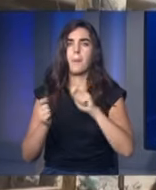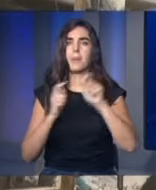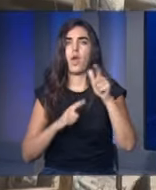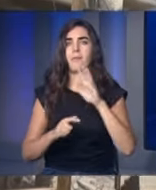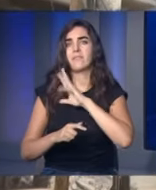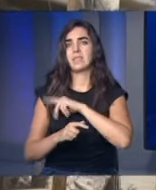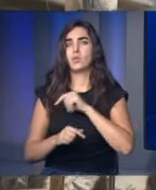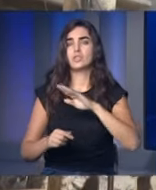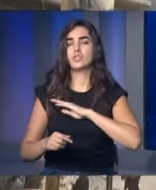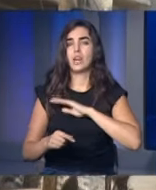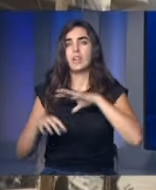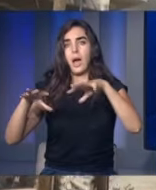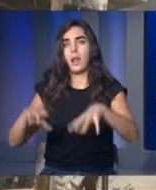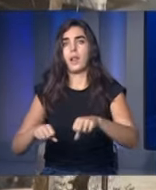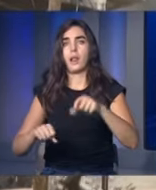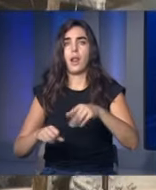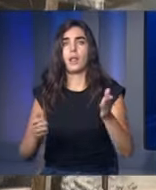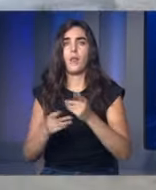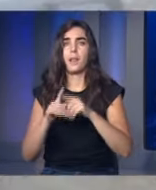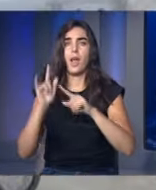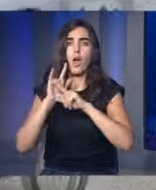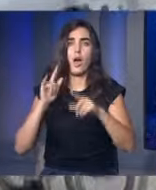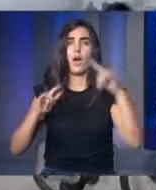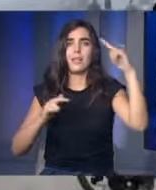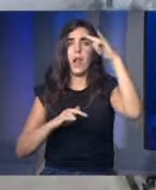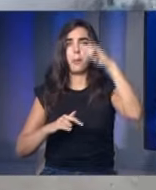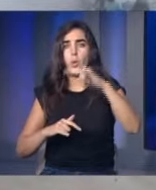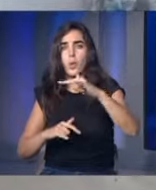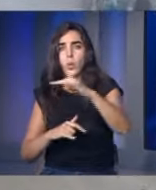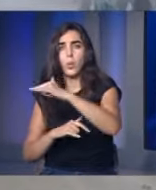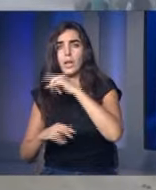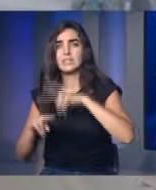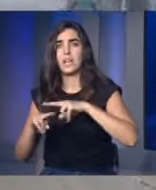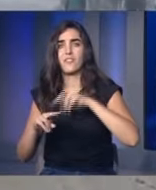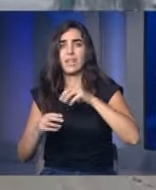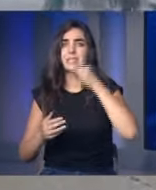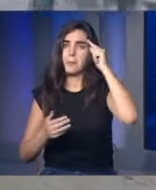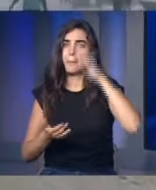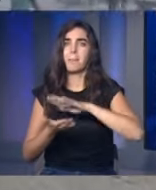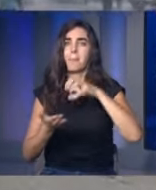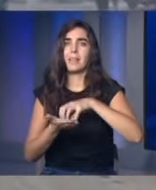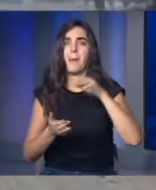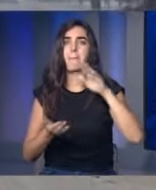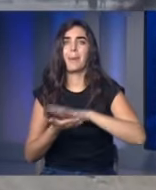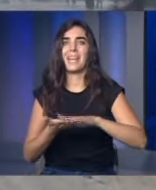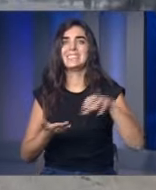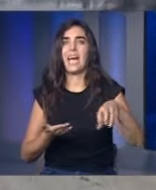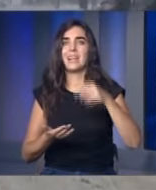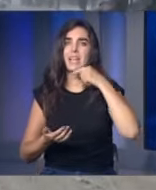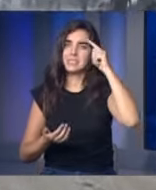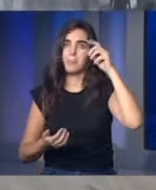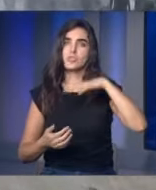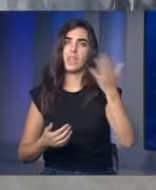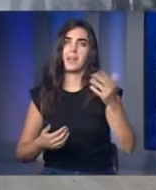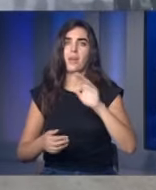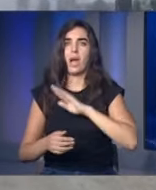عنيفة بين المقاومة الفلسطينية وجيش الاحتلال، حيث أفيد عن هبوط مروحية إسرائيلية في بلدة بني سهيلة شرق خان